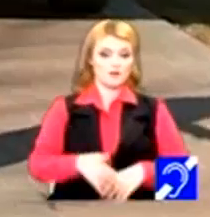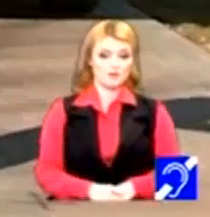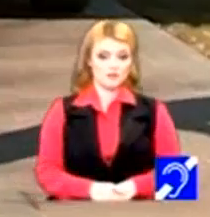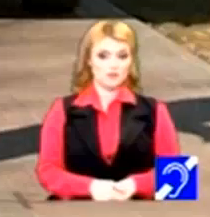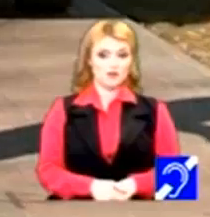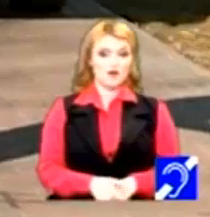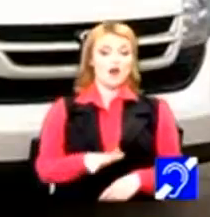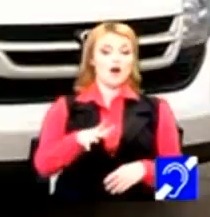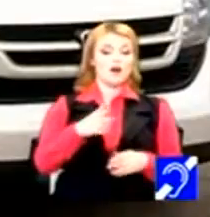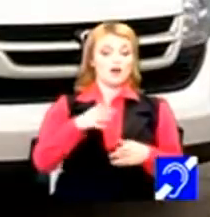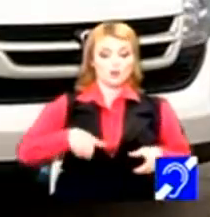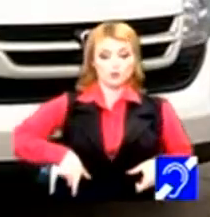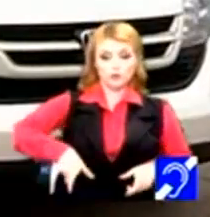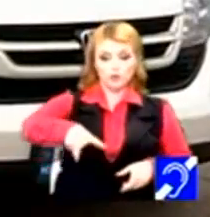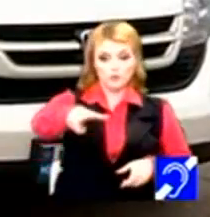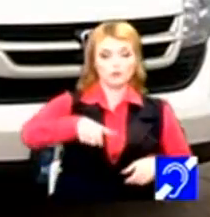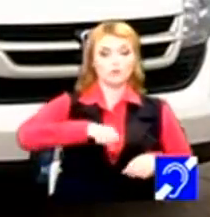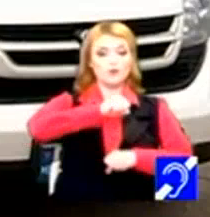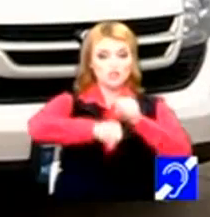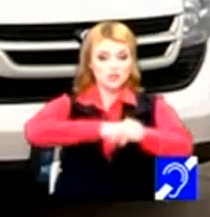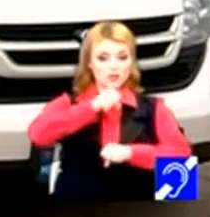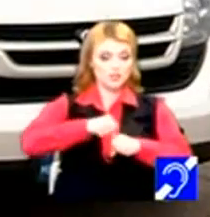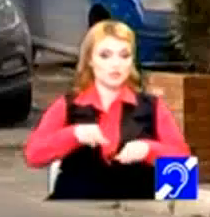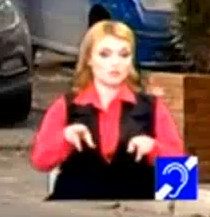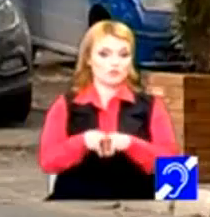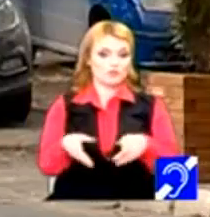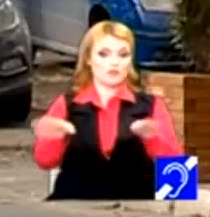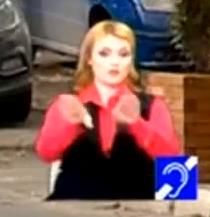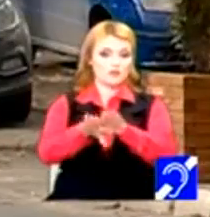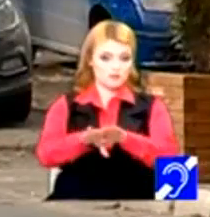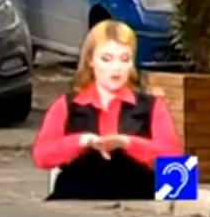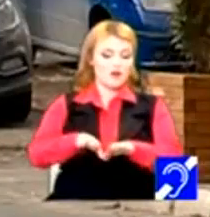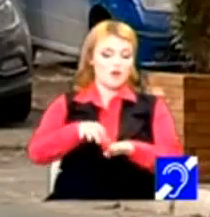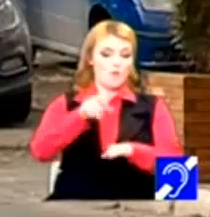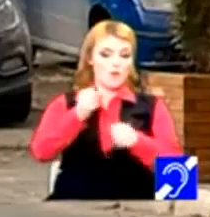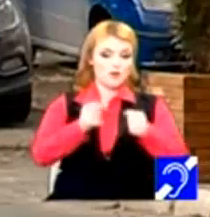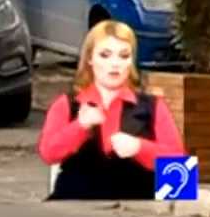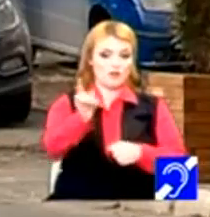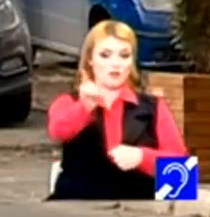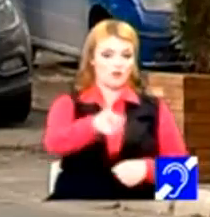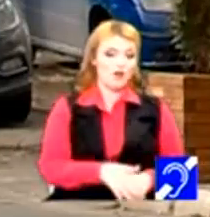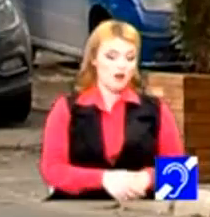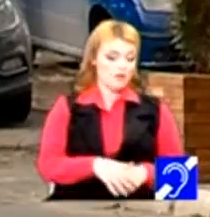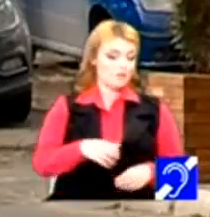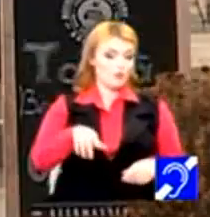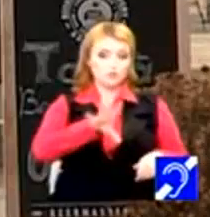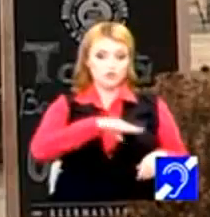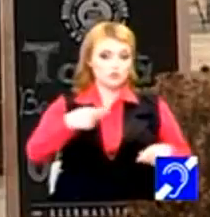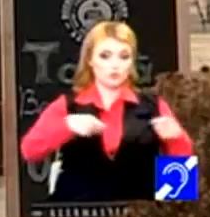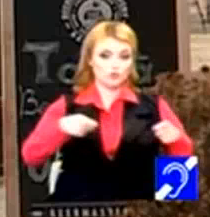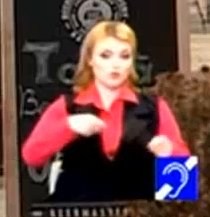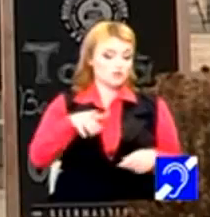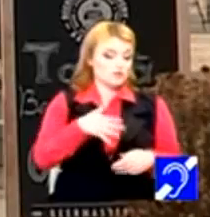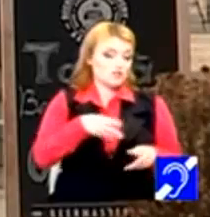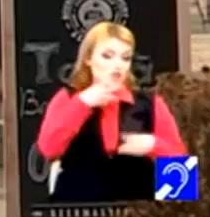cicliștilor este blocată. Situații similare sunt pe cele mai multe străzi din Chișinău. Șoferii se plâng că nu le mai ajung trotuarele, iar pietonii că